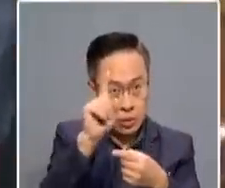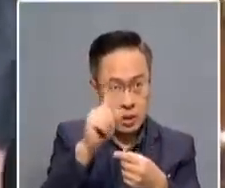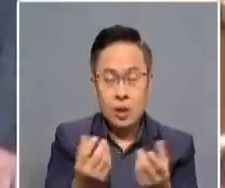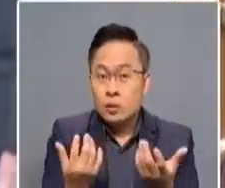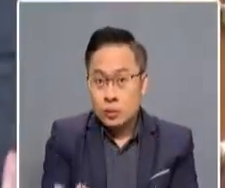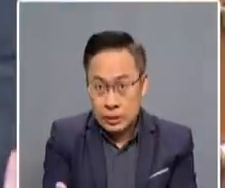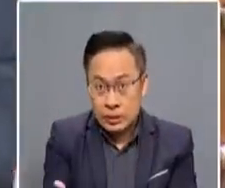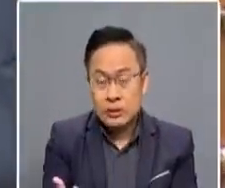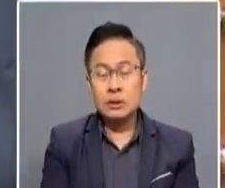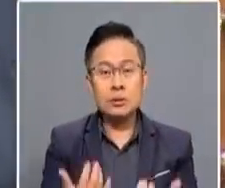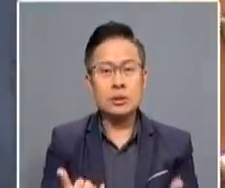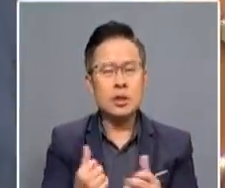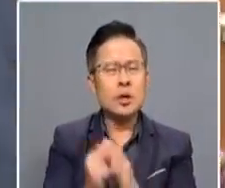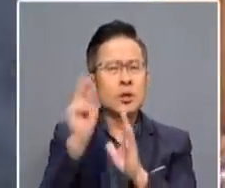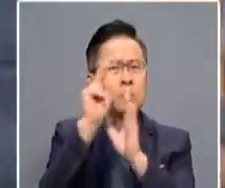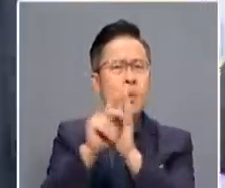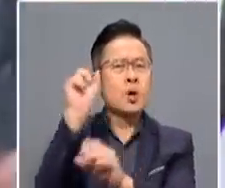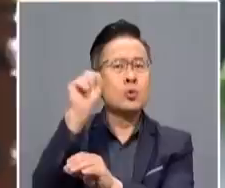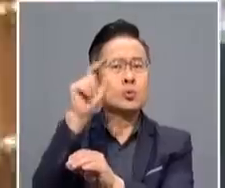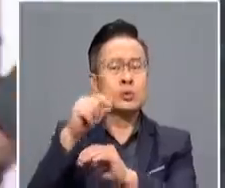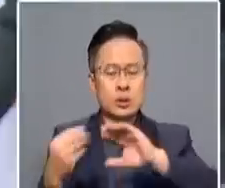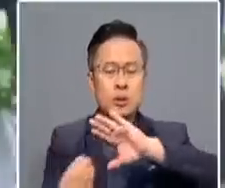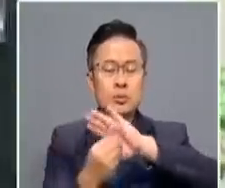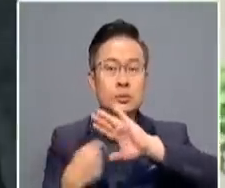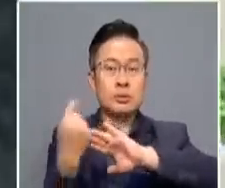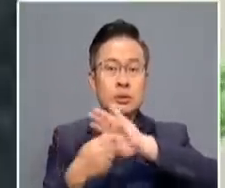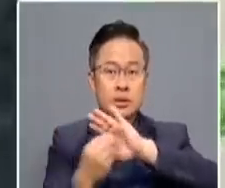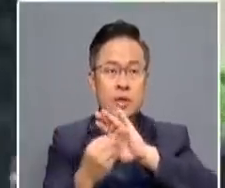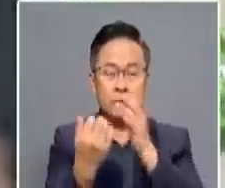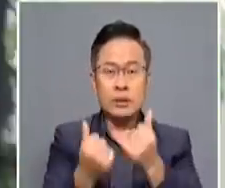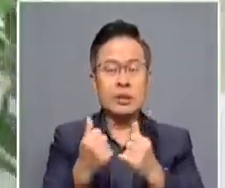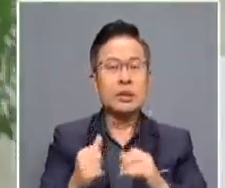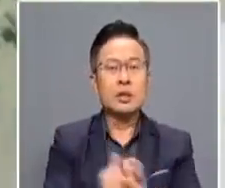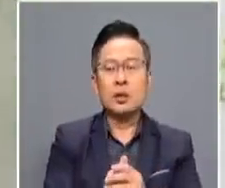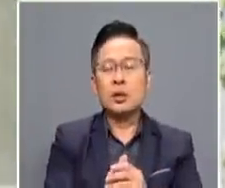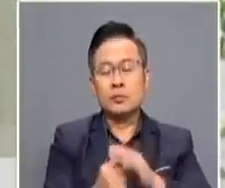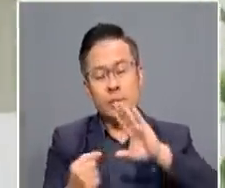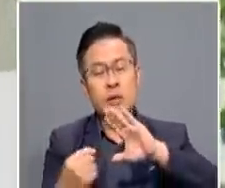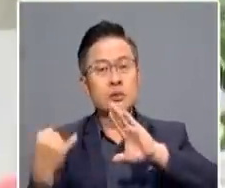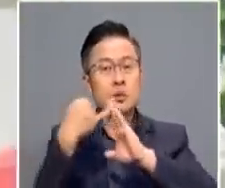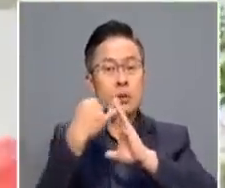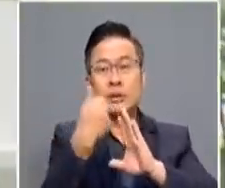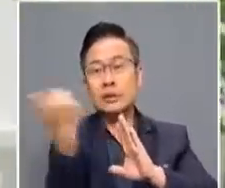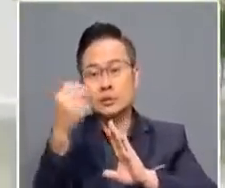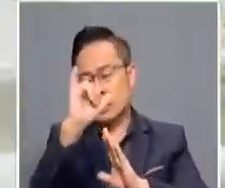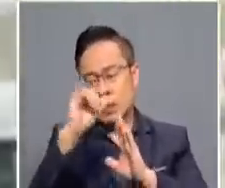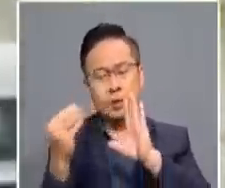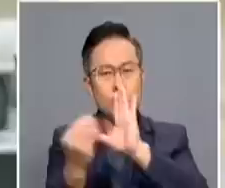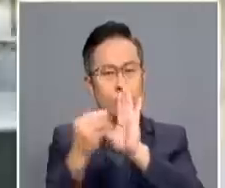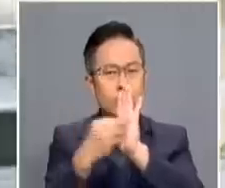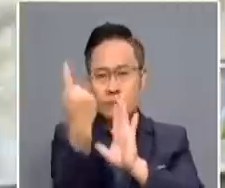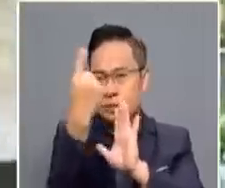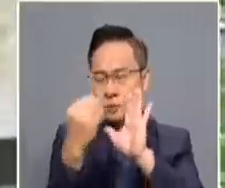ขณะนี้ที่มีการประกาศสถานการณ์ฉุกเฉินพื้นที่ร้ายแรงในพื้นที่กรุงเทพไปแล้วเนี่ยจะยังไม่มีการขยายพื้นที่การประกาศสถานการณ์ฉุกเฉินที่มีความร้ายแรงเ